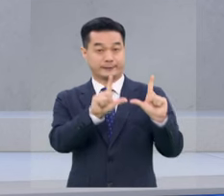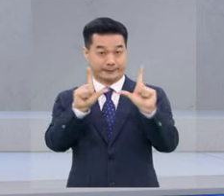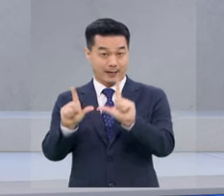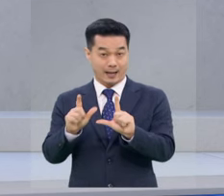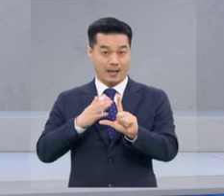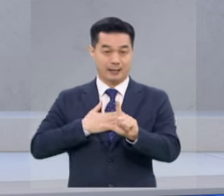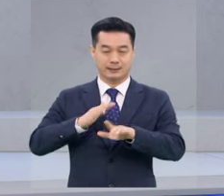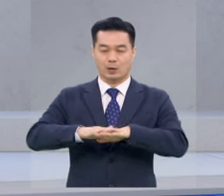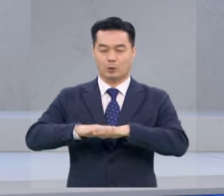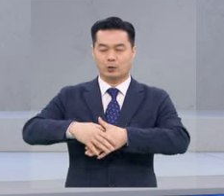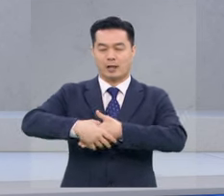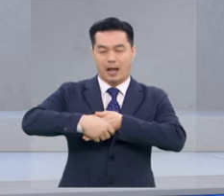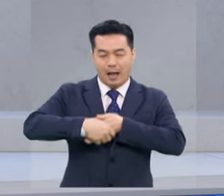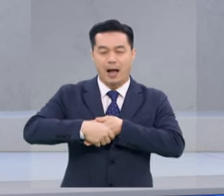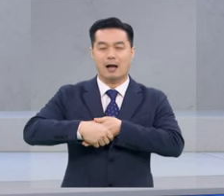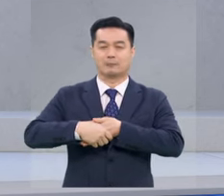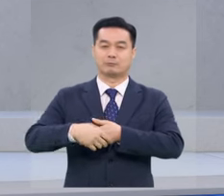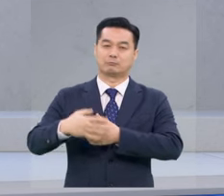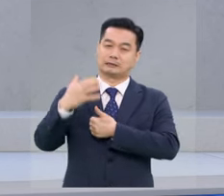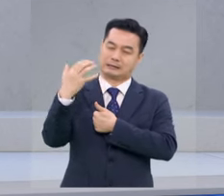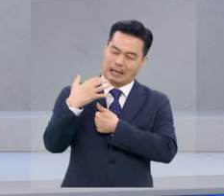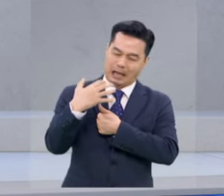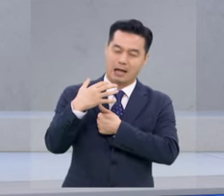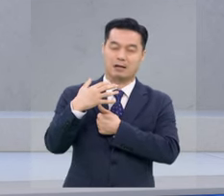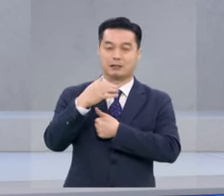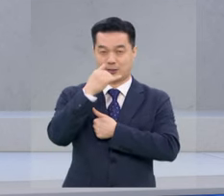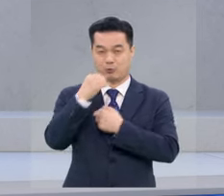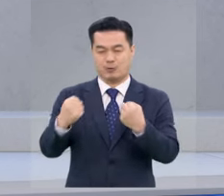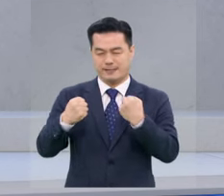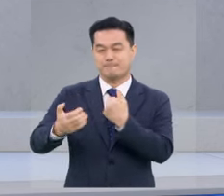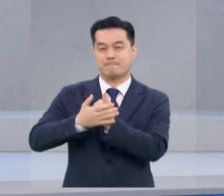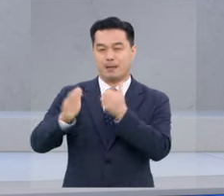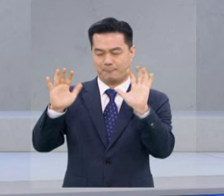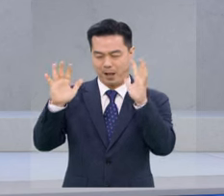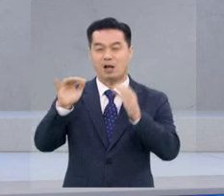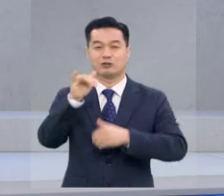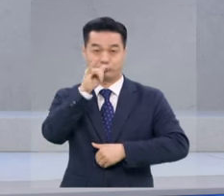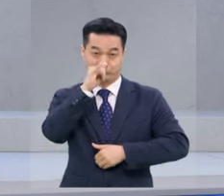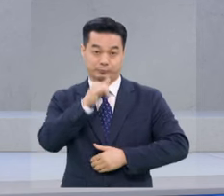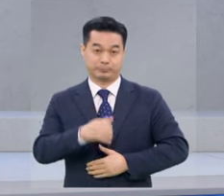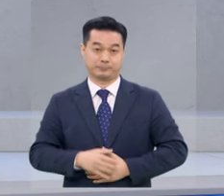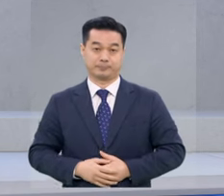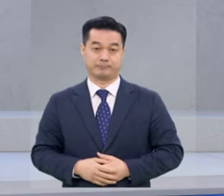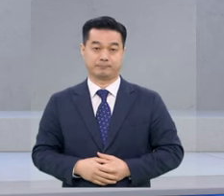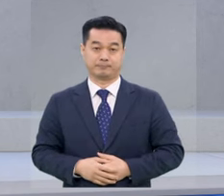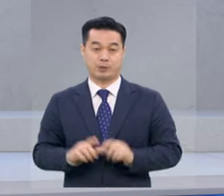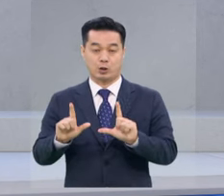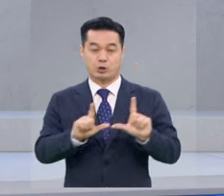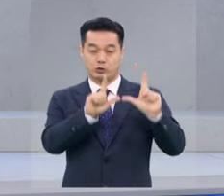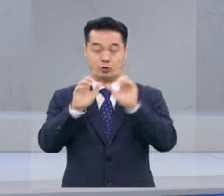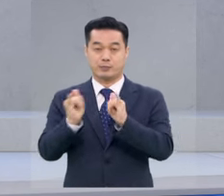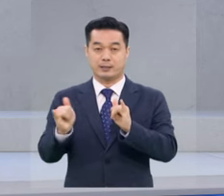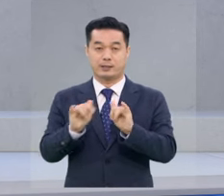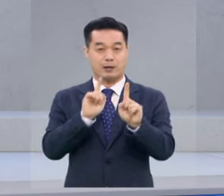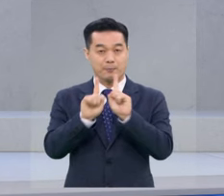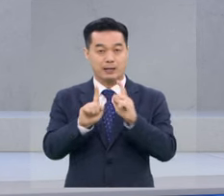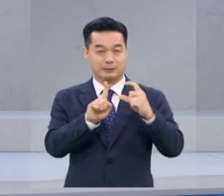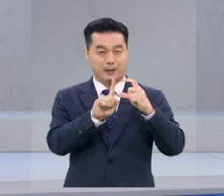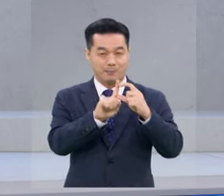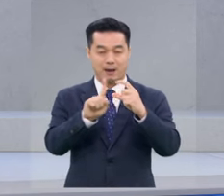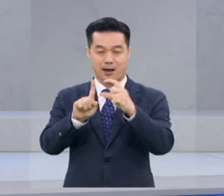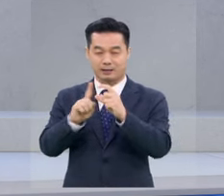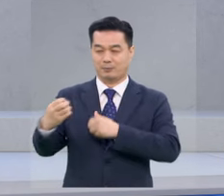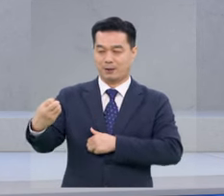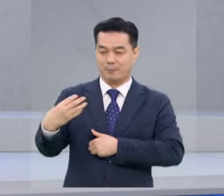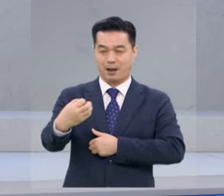손을 잡고 따끔한 질타도 해주시고 힘나는 응원도 해주십니다 주민들의 한마디 한마디가 제겐